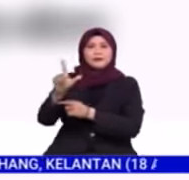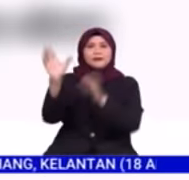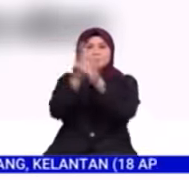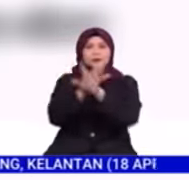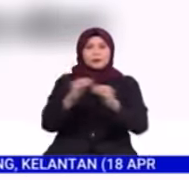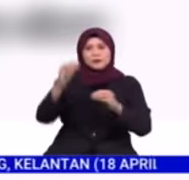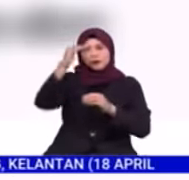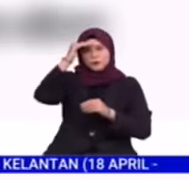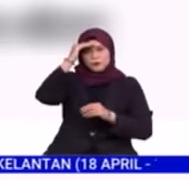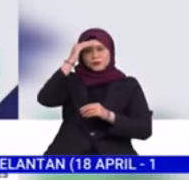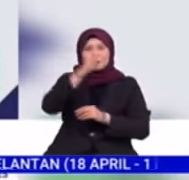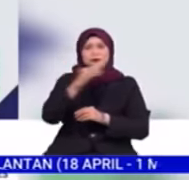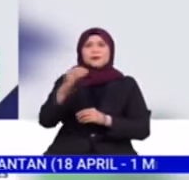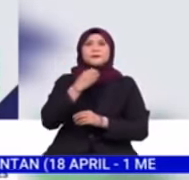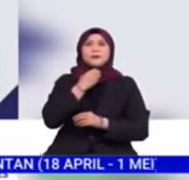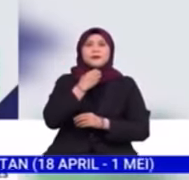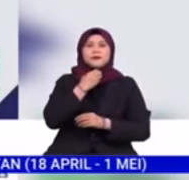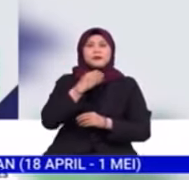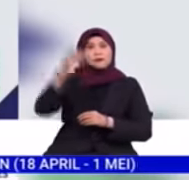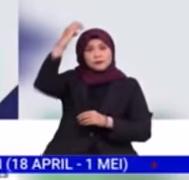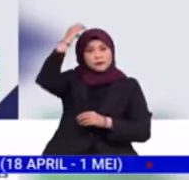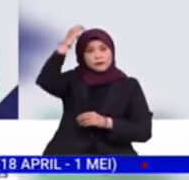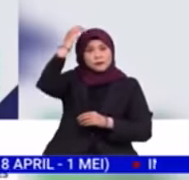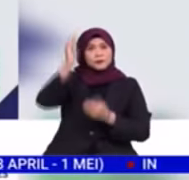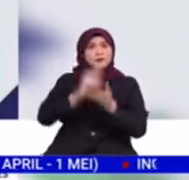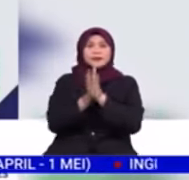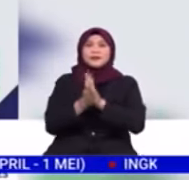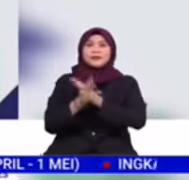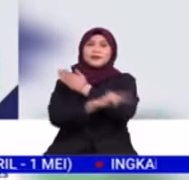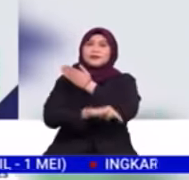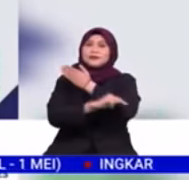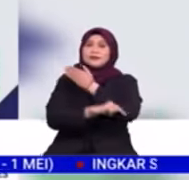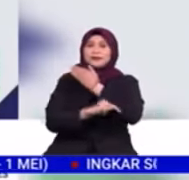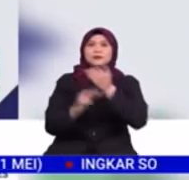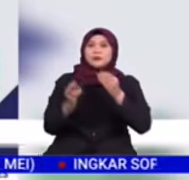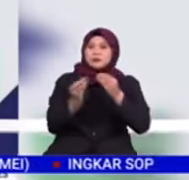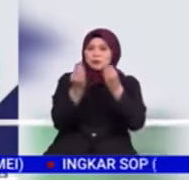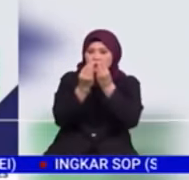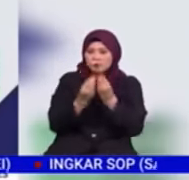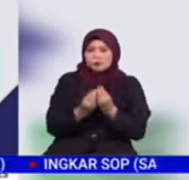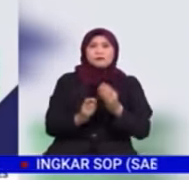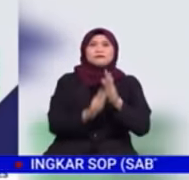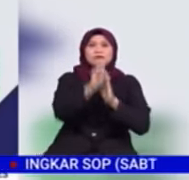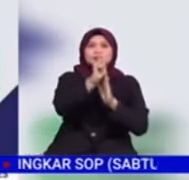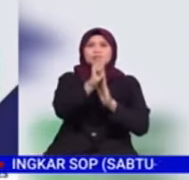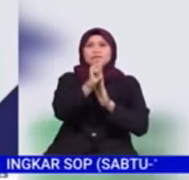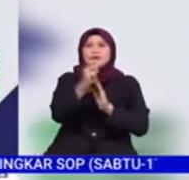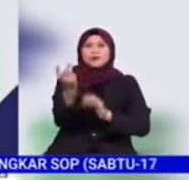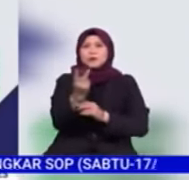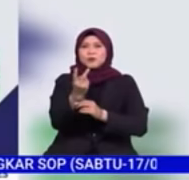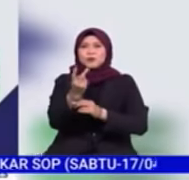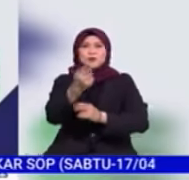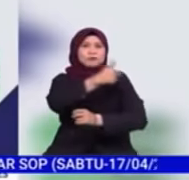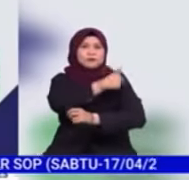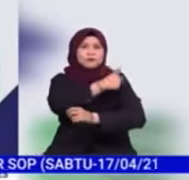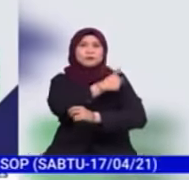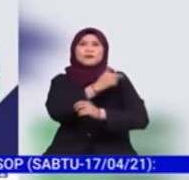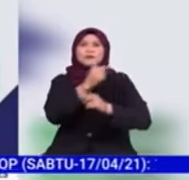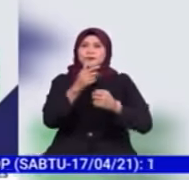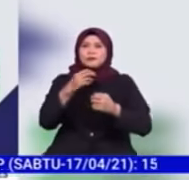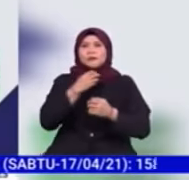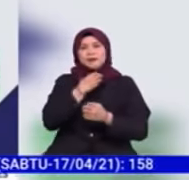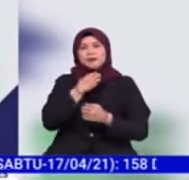Sarawak Joho dan teror selama juga menjadi Negeri tertinggi melengkapkan ke-22 jos suntikan sesungguhnya